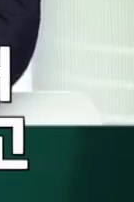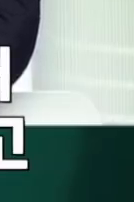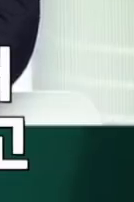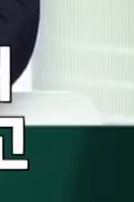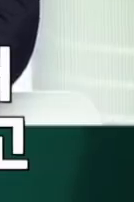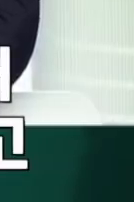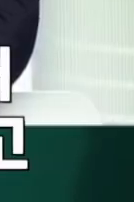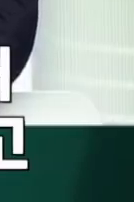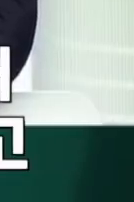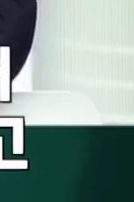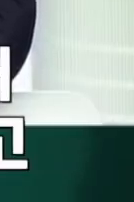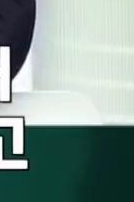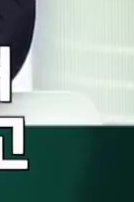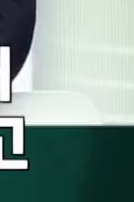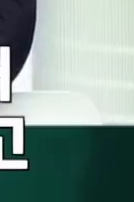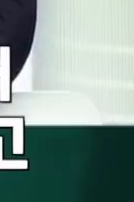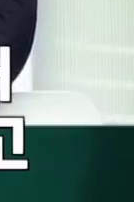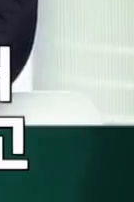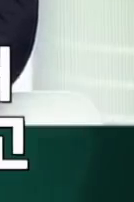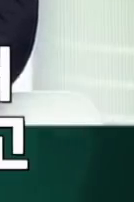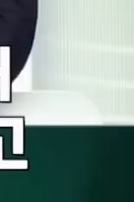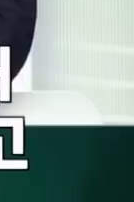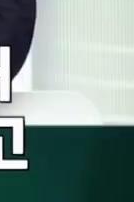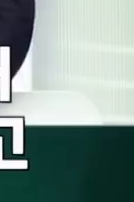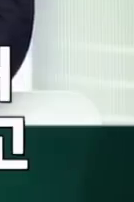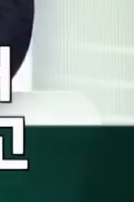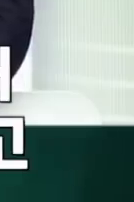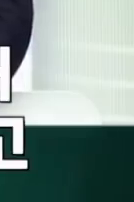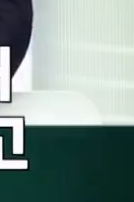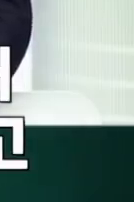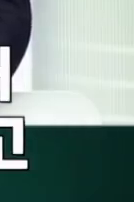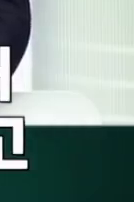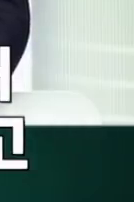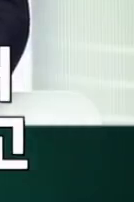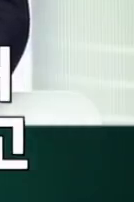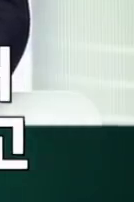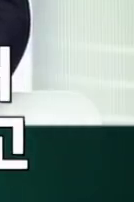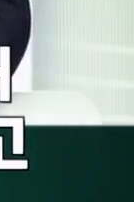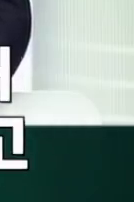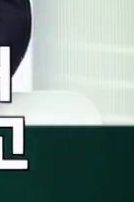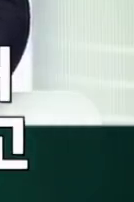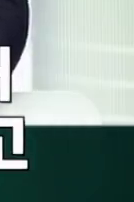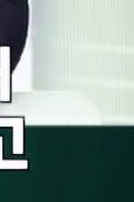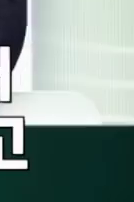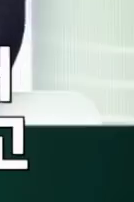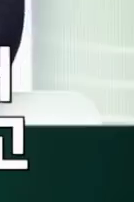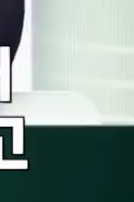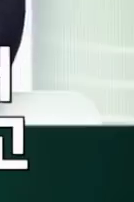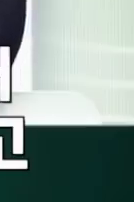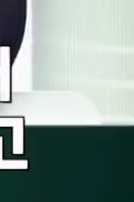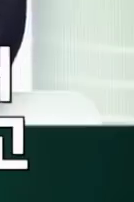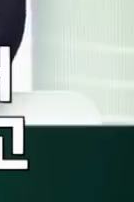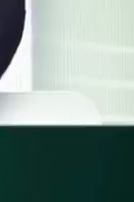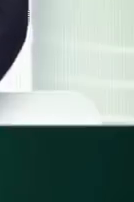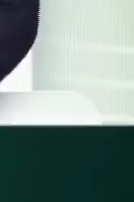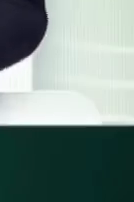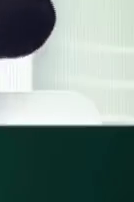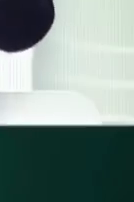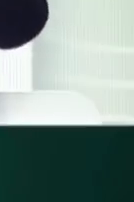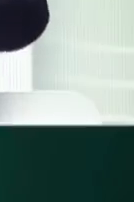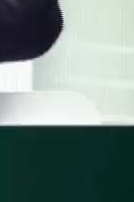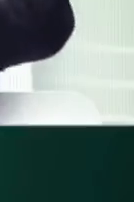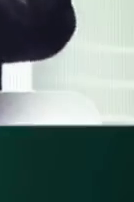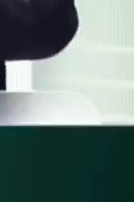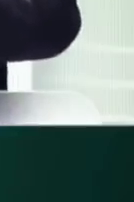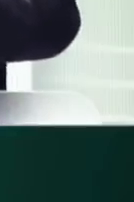너무 자극적이어서 북한이 군사 도발을 할 가능성이 높아지고 있다. 이런 지적들을 하는데